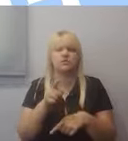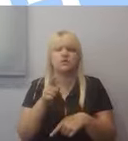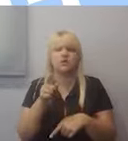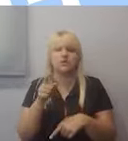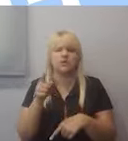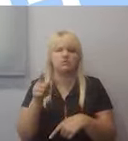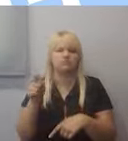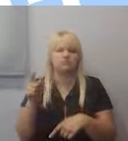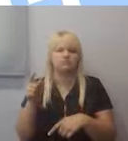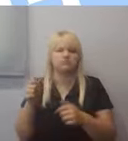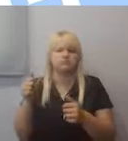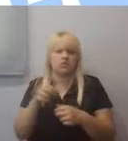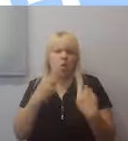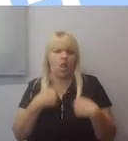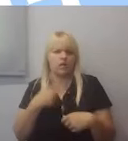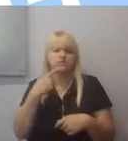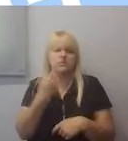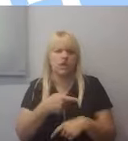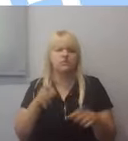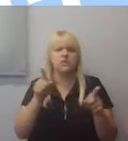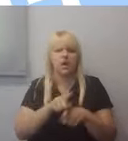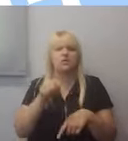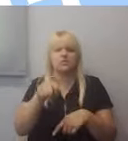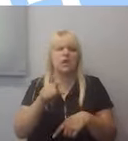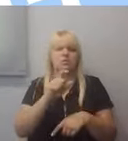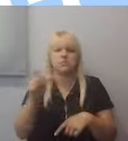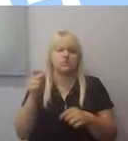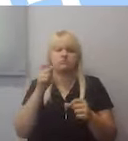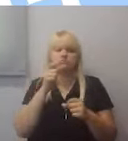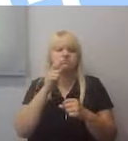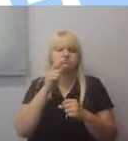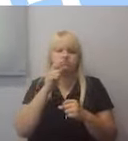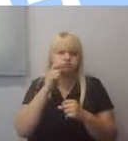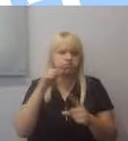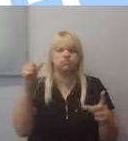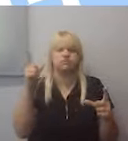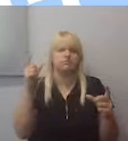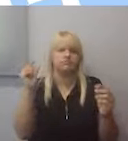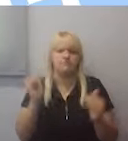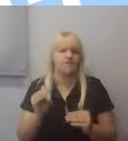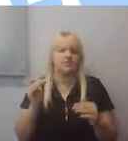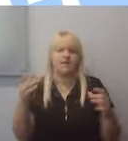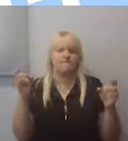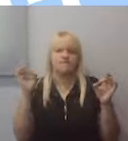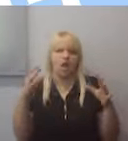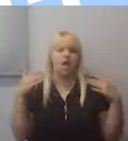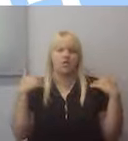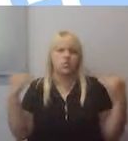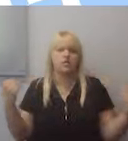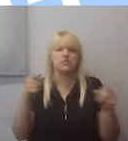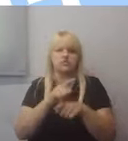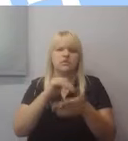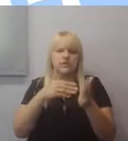kad tiešām tanī brīdī pamostās tie mazie varoņi ja tā var teikt ārkārtas situācijās kas un